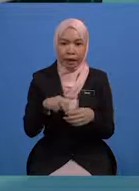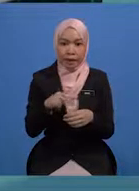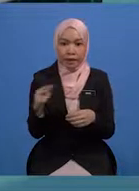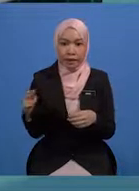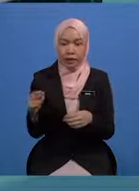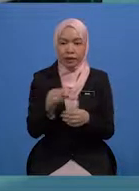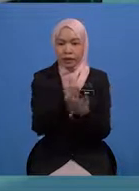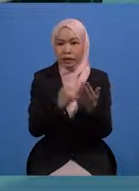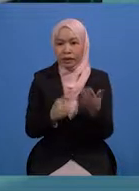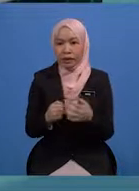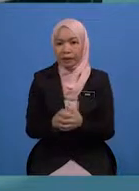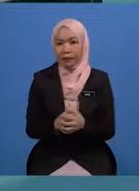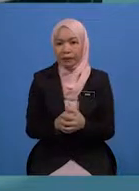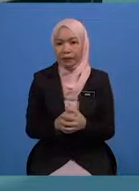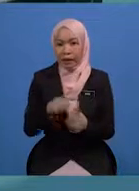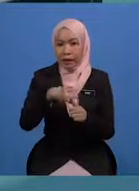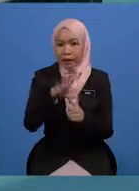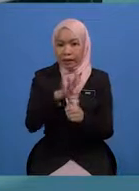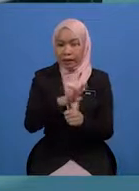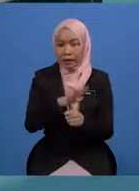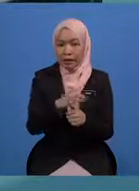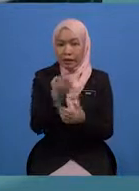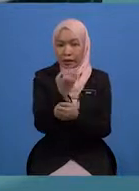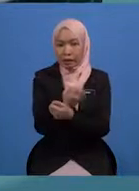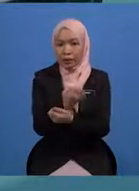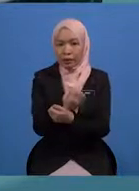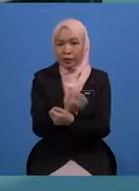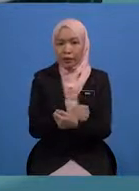telah menampakkan kesan batu yang kasar dan keras.